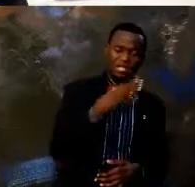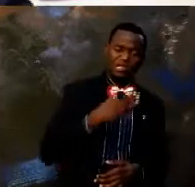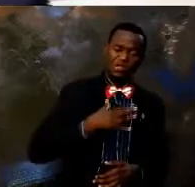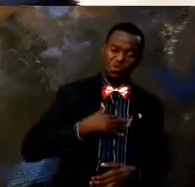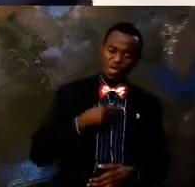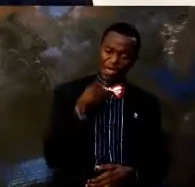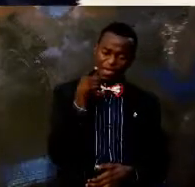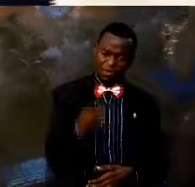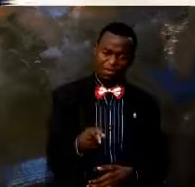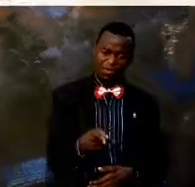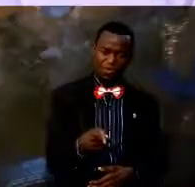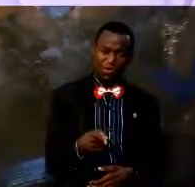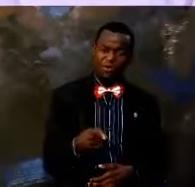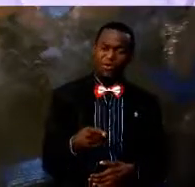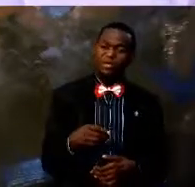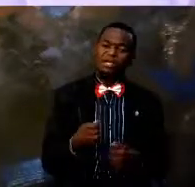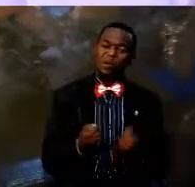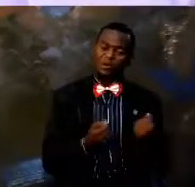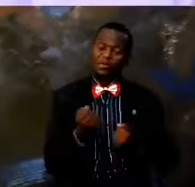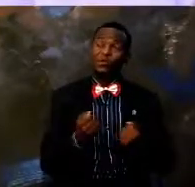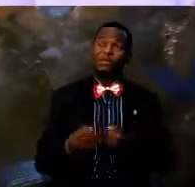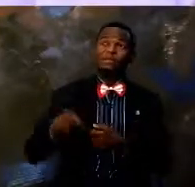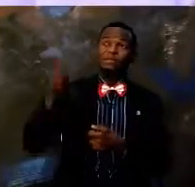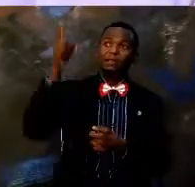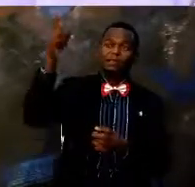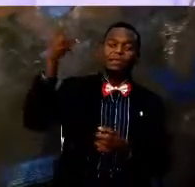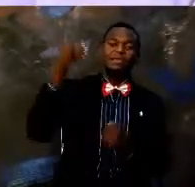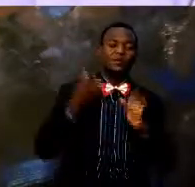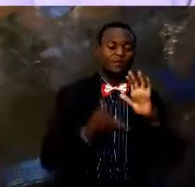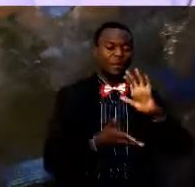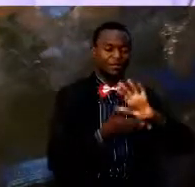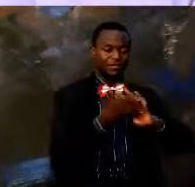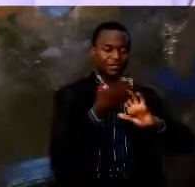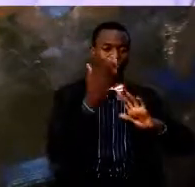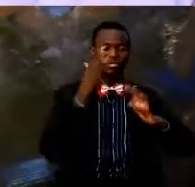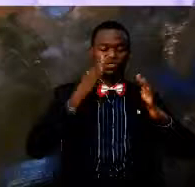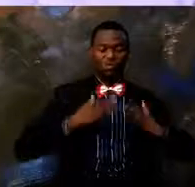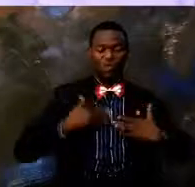na anayeweza kuuredesha ni yeye, mwasisi wa uhai.